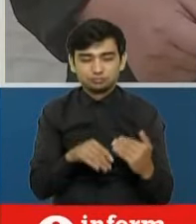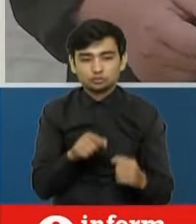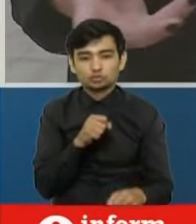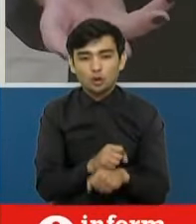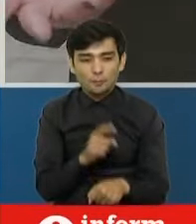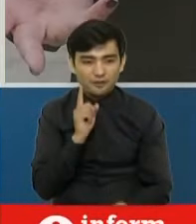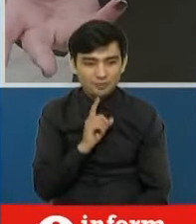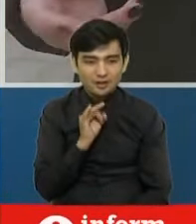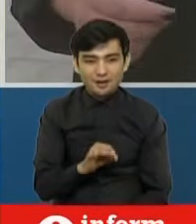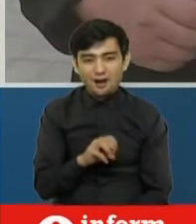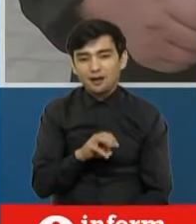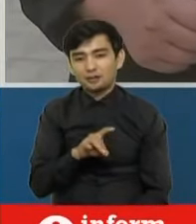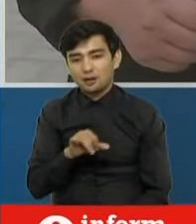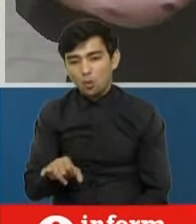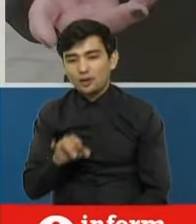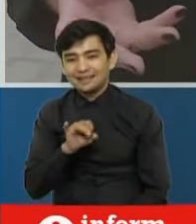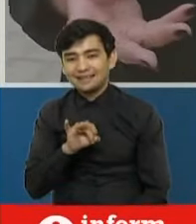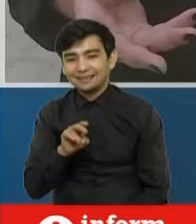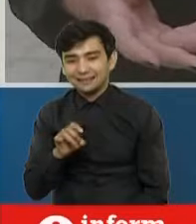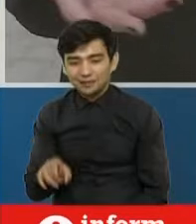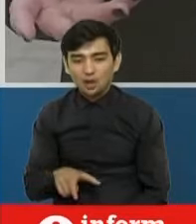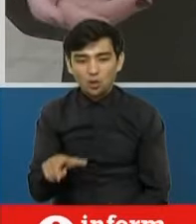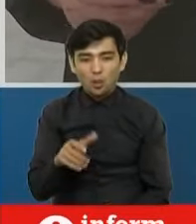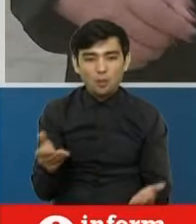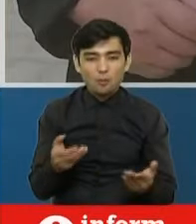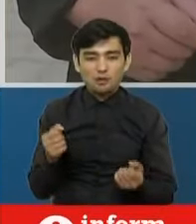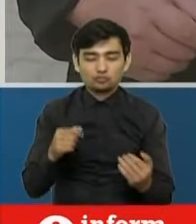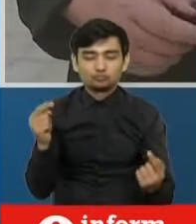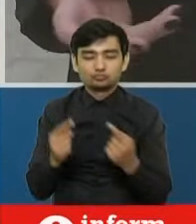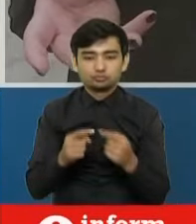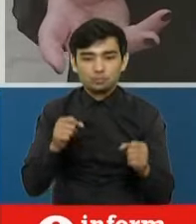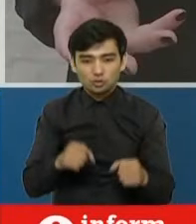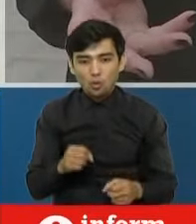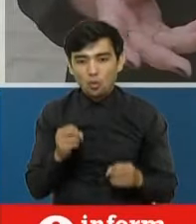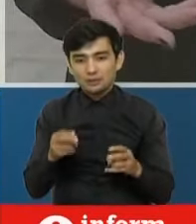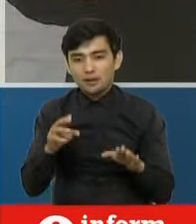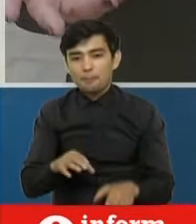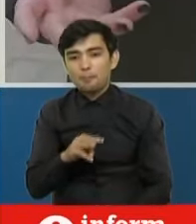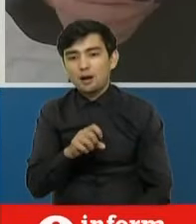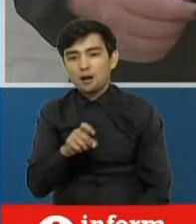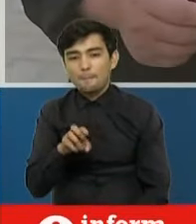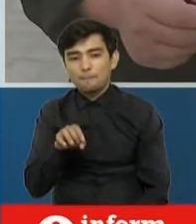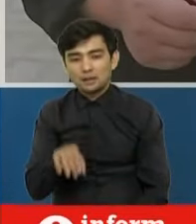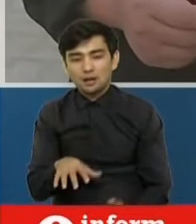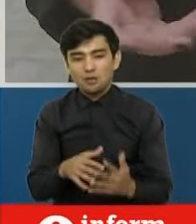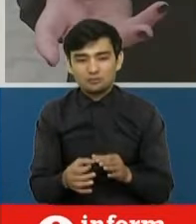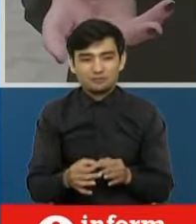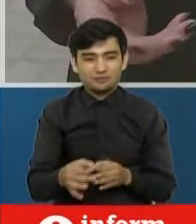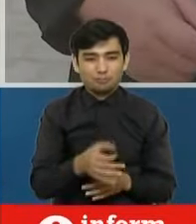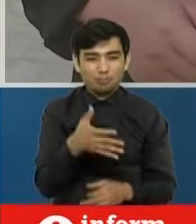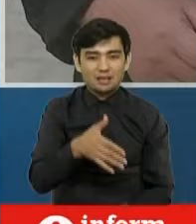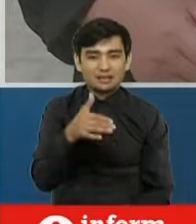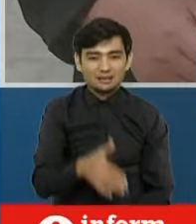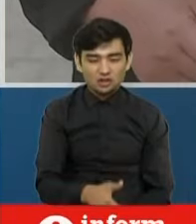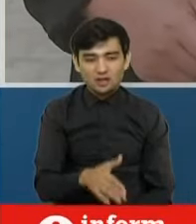жеңіл көліктер Атырау-Индер бағыты бойынша қатынап жатыр. Қауіп күшейген соң Махамбет ауданының 5000-нан аса оқушысы оқу